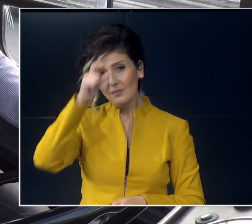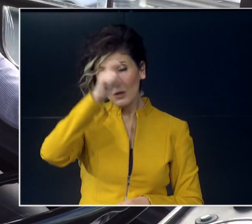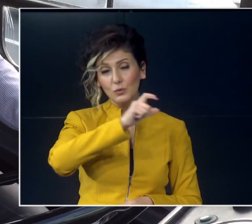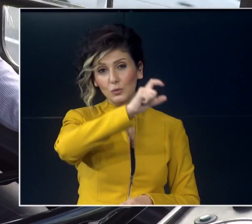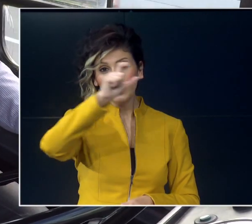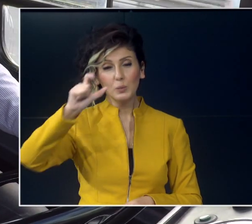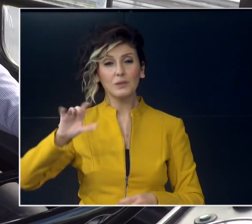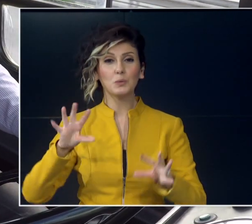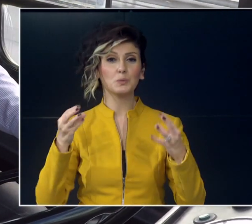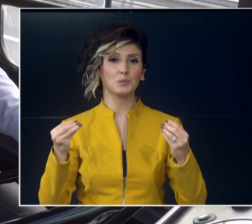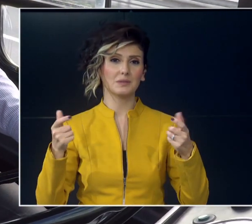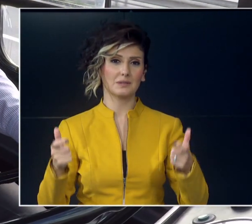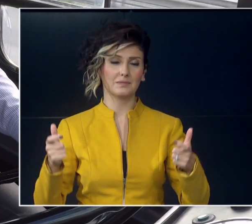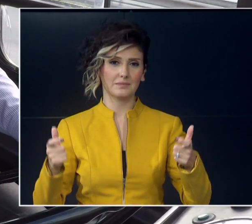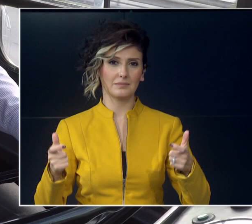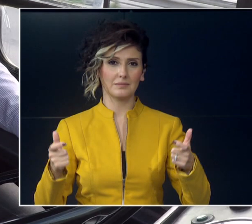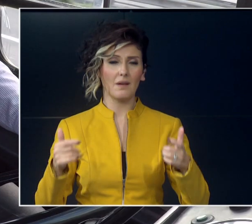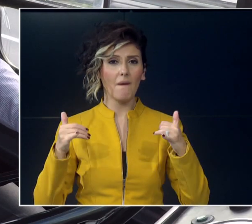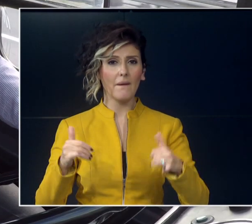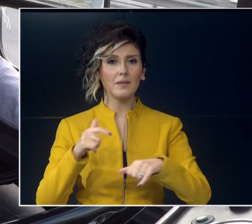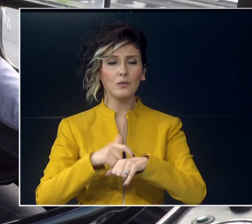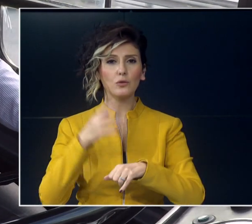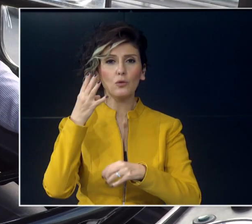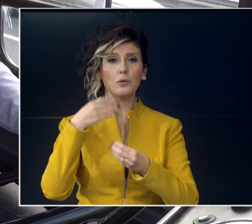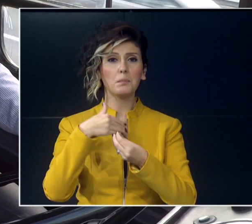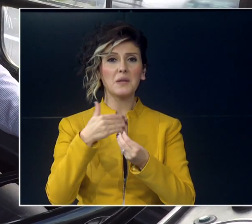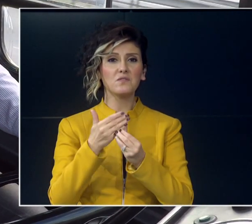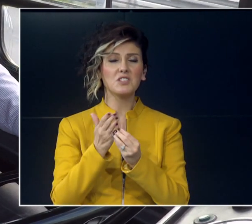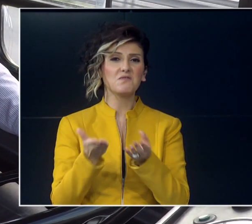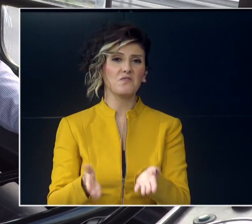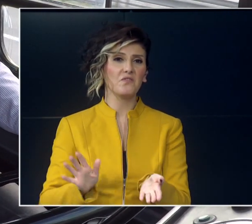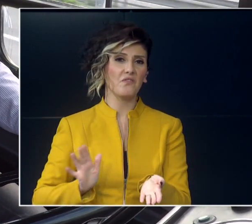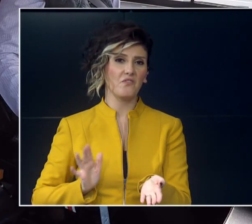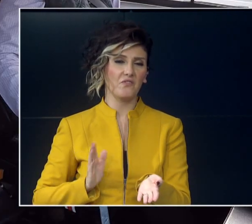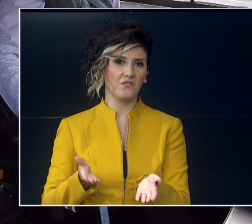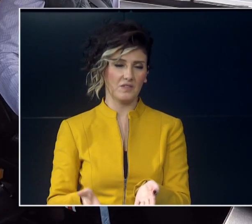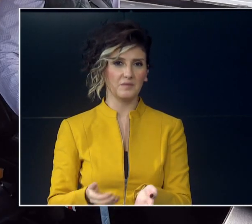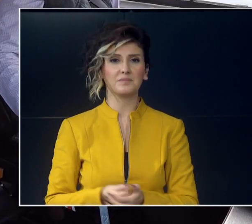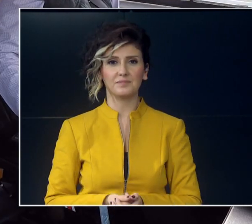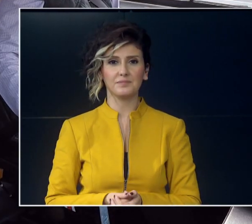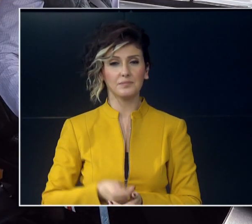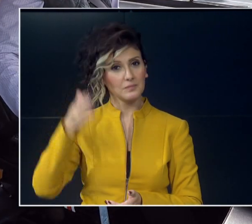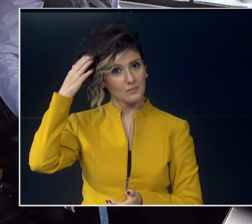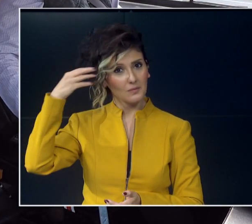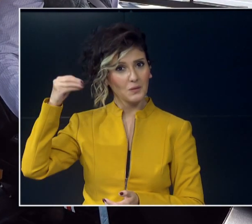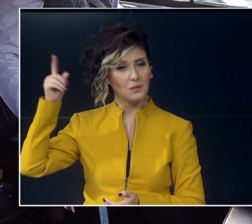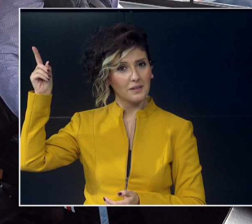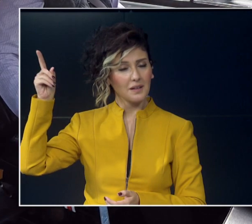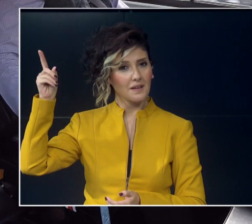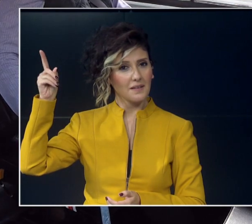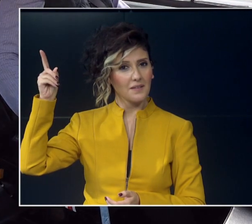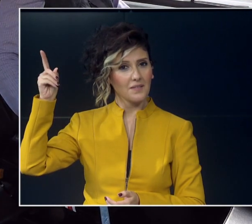Güzel bir ülke. Aynı anda dört mevsimi yaşayabilirsin. Evet. Hollanda'da en